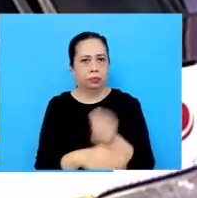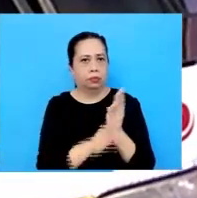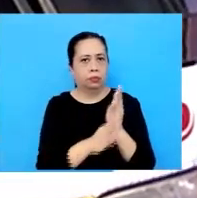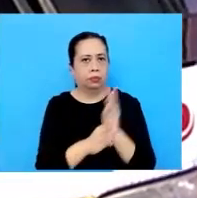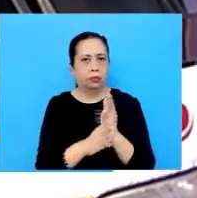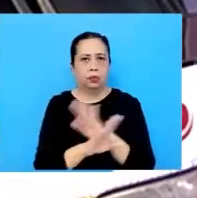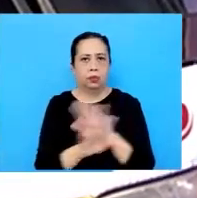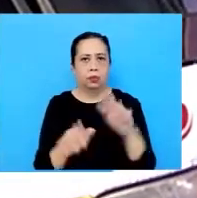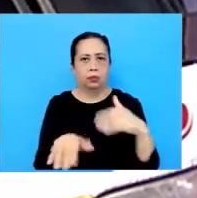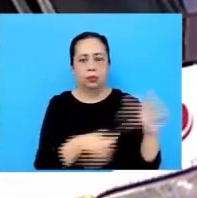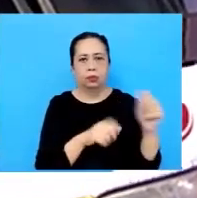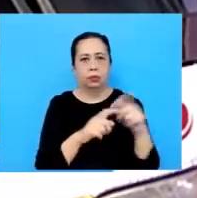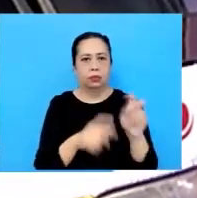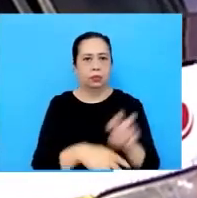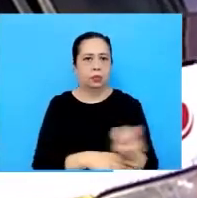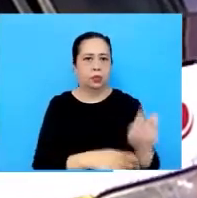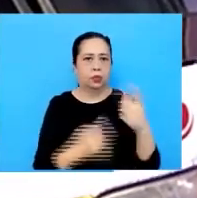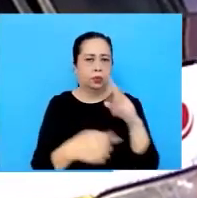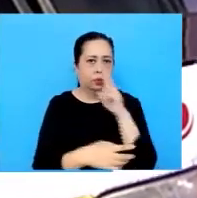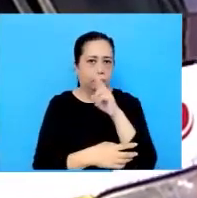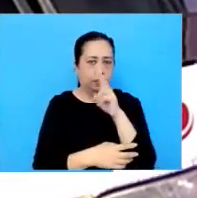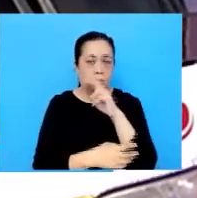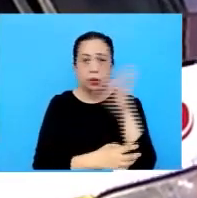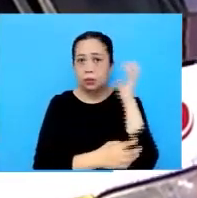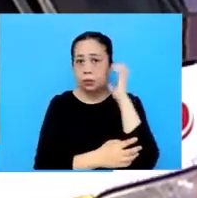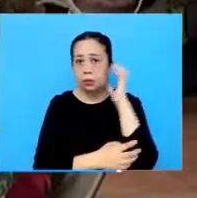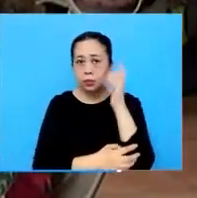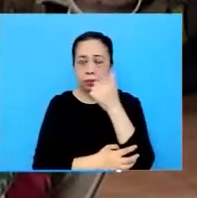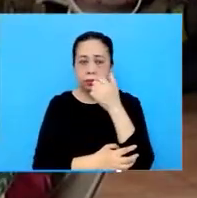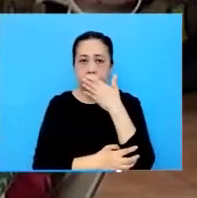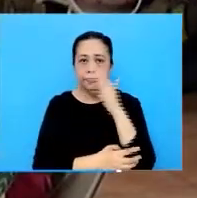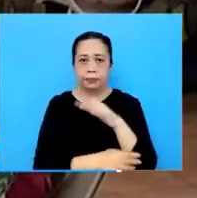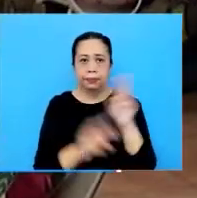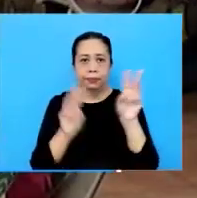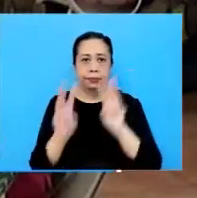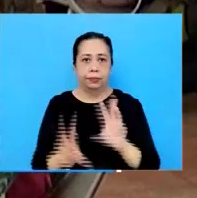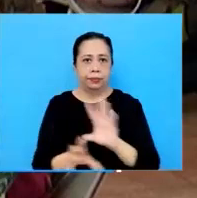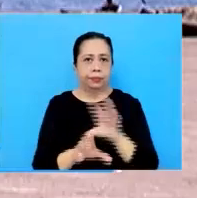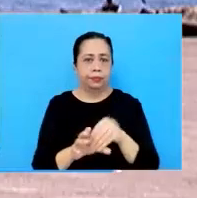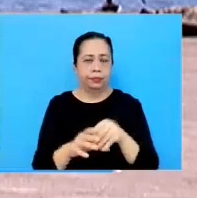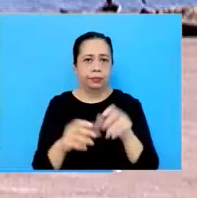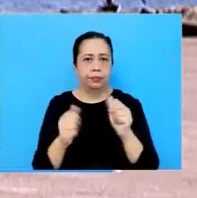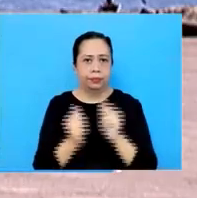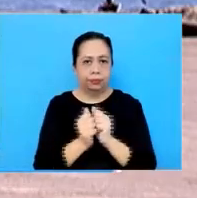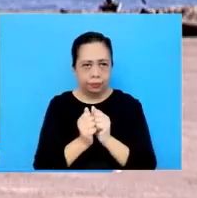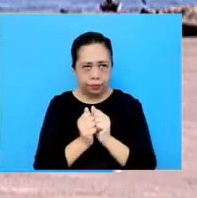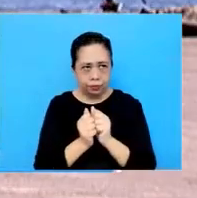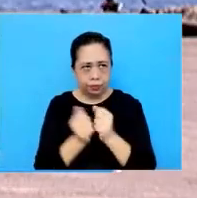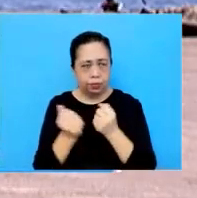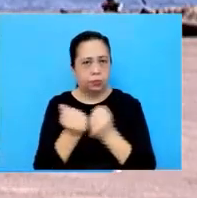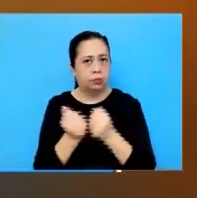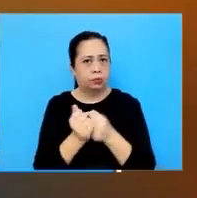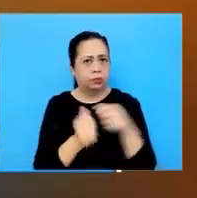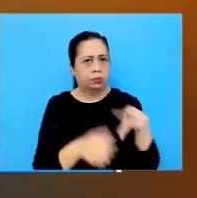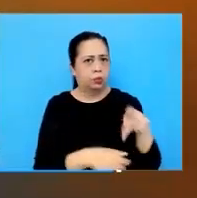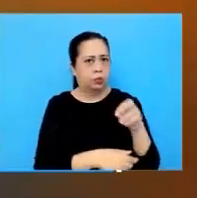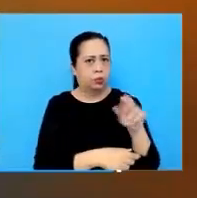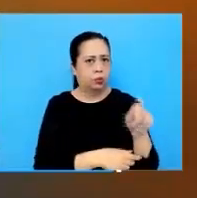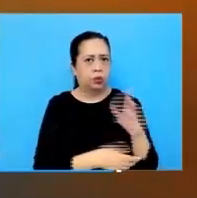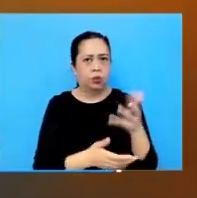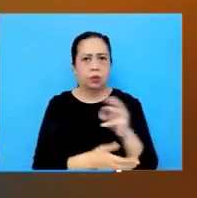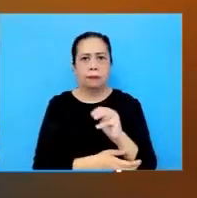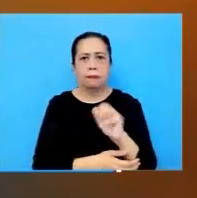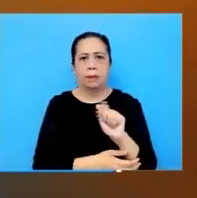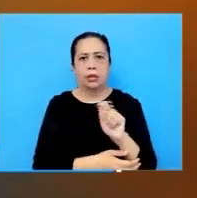nang paalisin ang mga biyahe patungong Visayas at Mindanao dahil sa masamang panahon. Kabilang daw sa mga saradong port ay ang Pantalan sa Matnog.